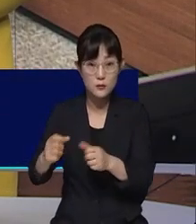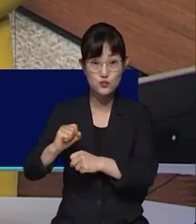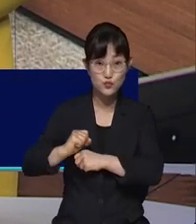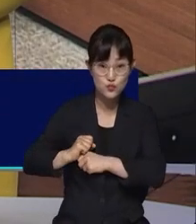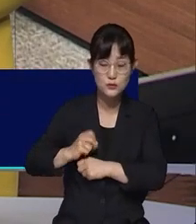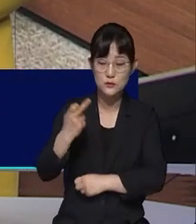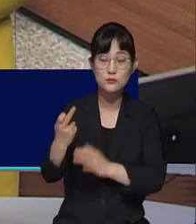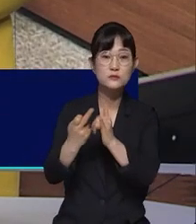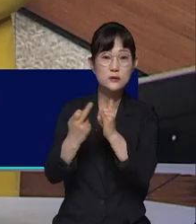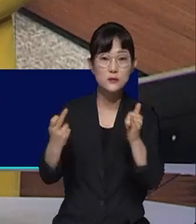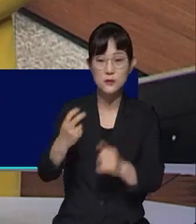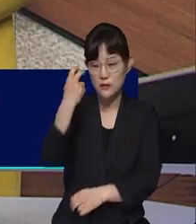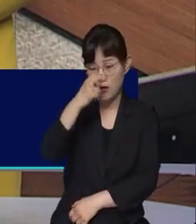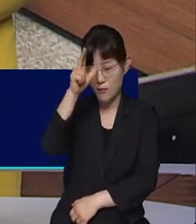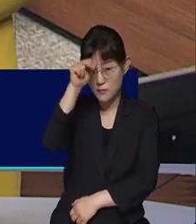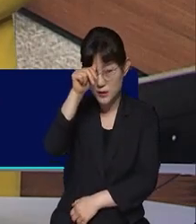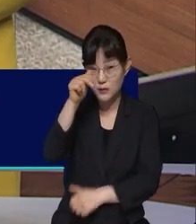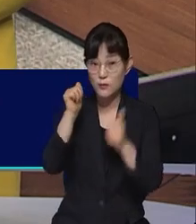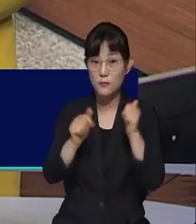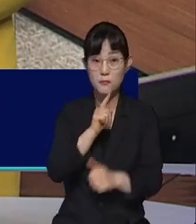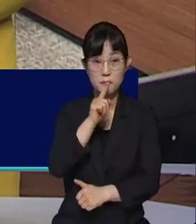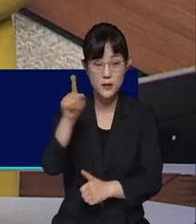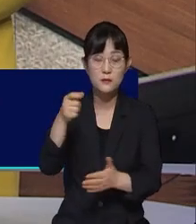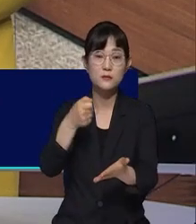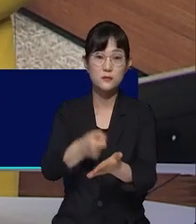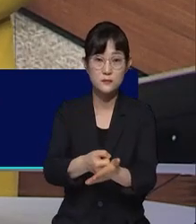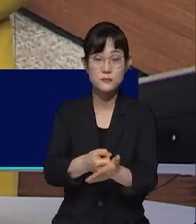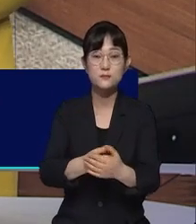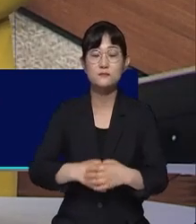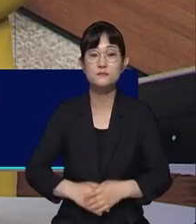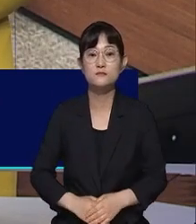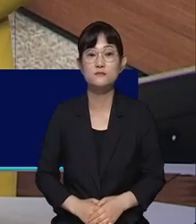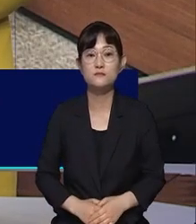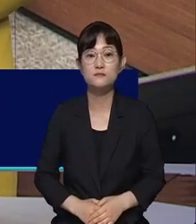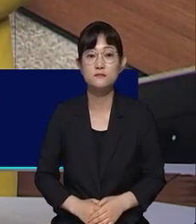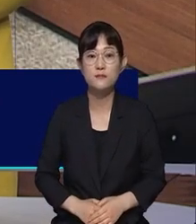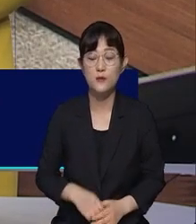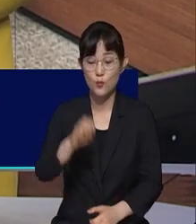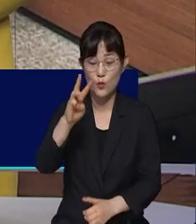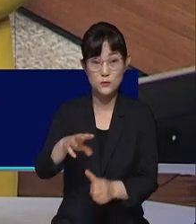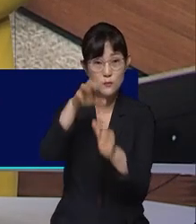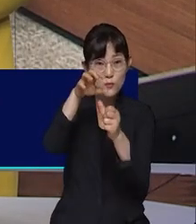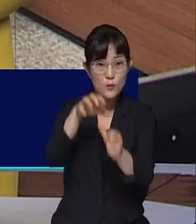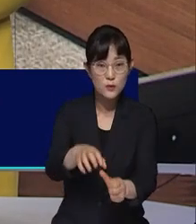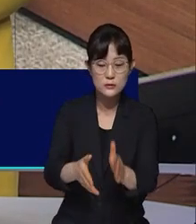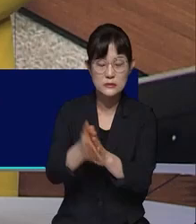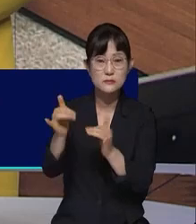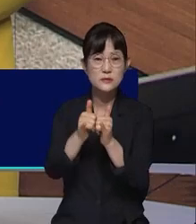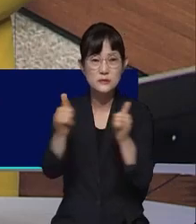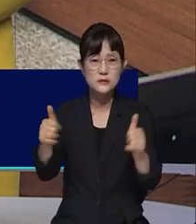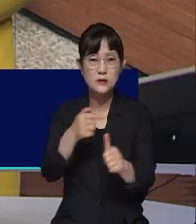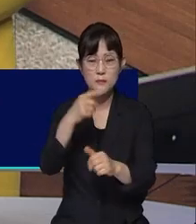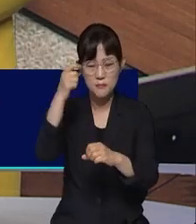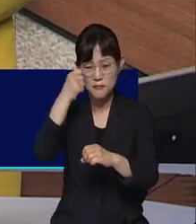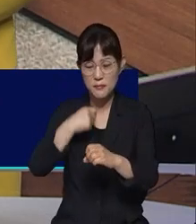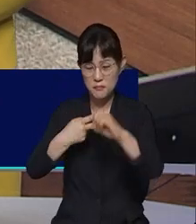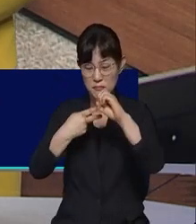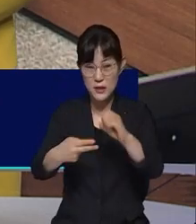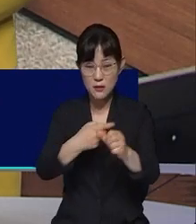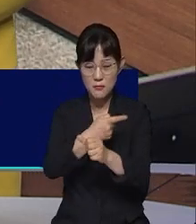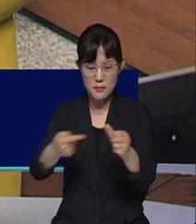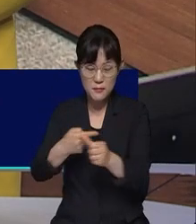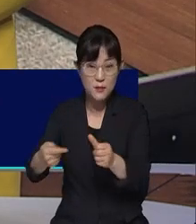지휘관과 장병 총 12명을 검찰에 고발하기로 의결했습니다. 광주를 봉쇄하고 시민들을 무차별 학살하는